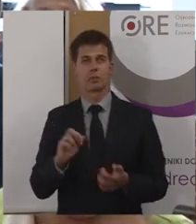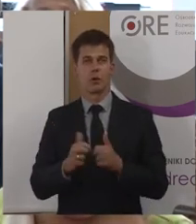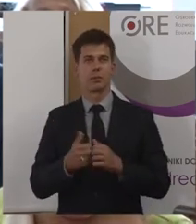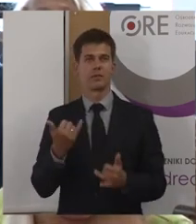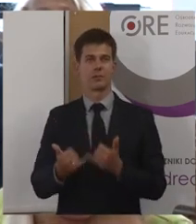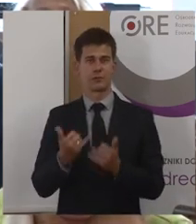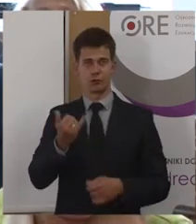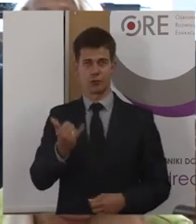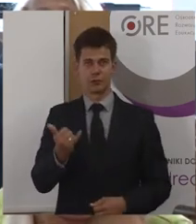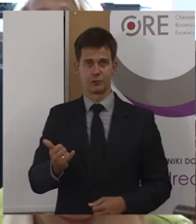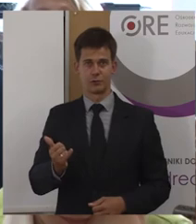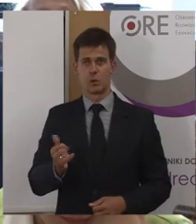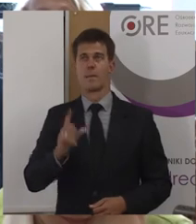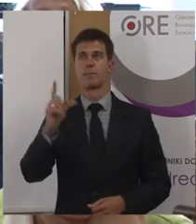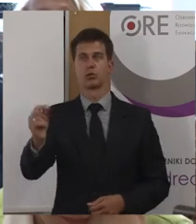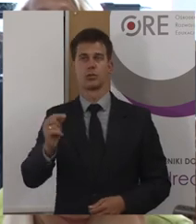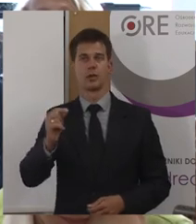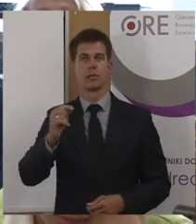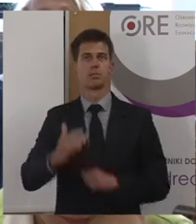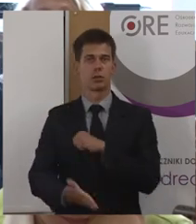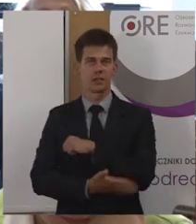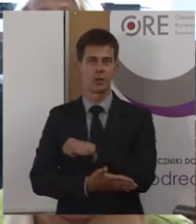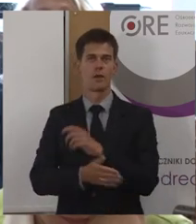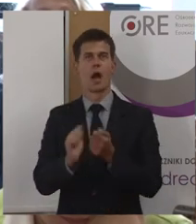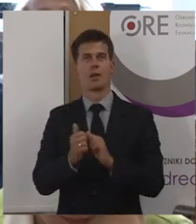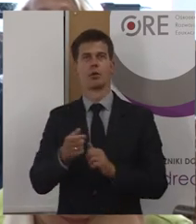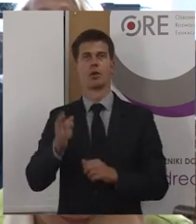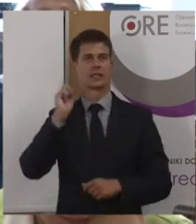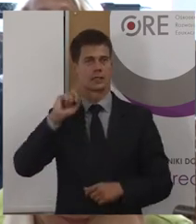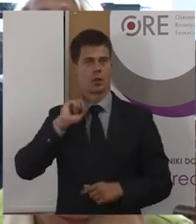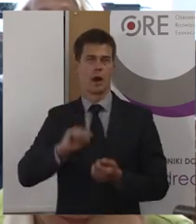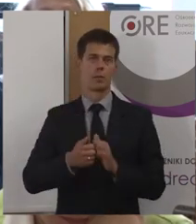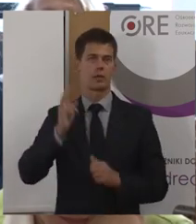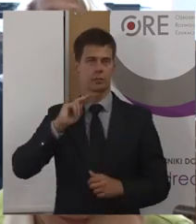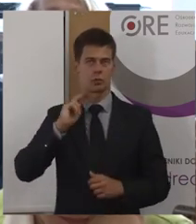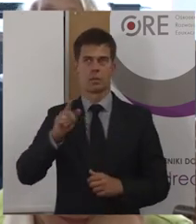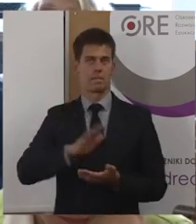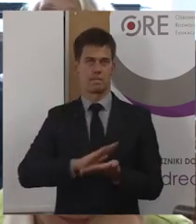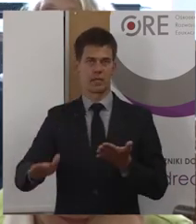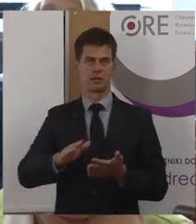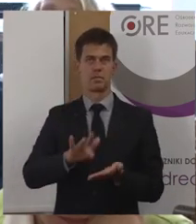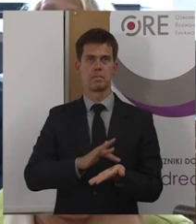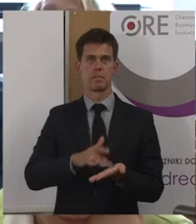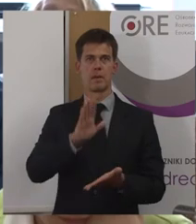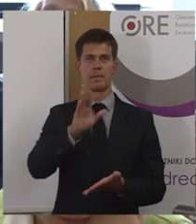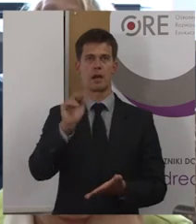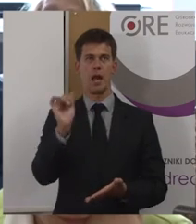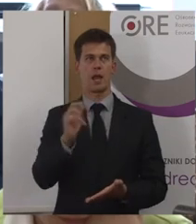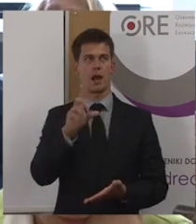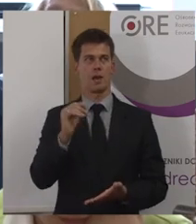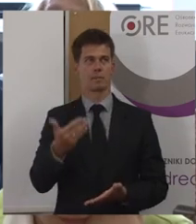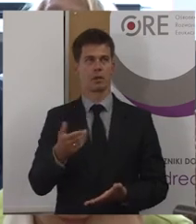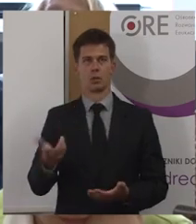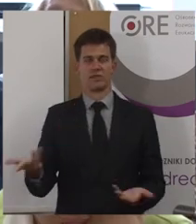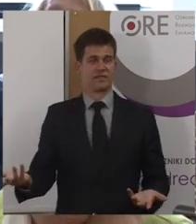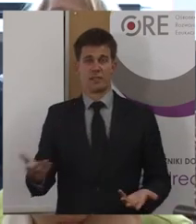podstawówce, w gimnazjum, kiedy nikt nie zna Braille'a, nikt Braille'a nie uczy, przychodzą do nas, do technikum w klasie pierwszej, bez umiejętności czytania i pisania i